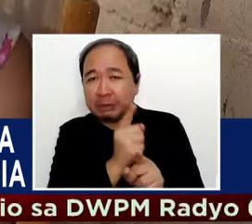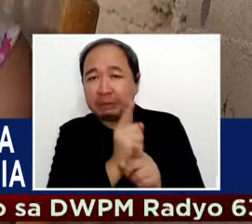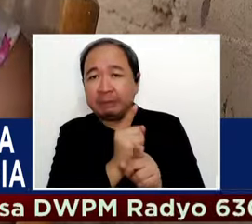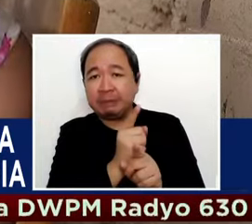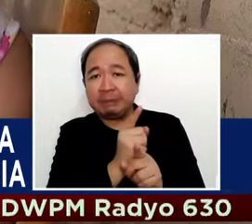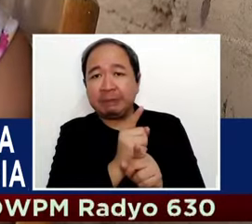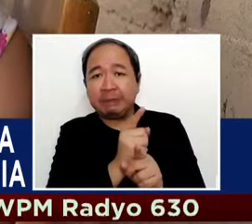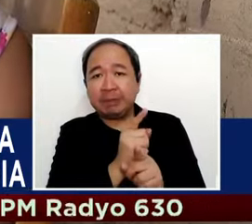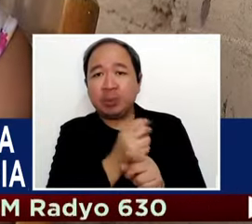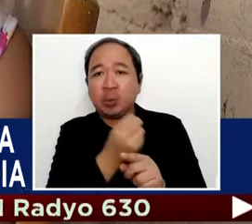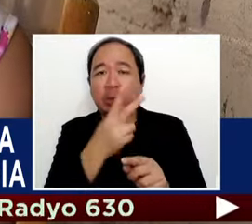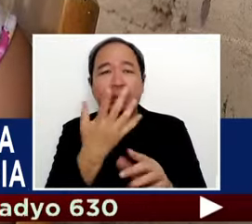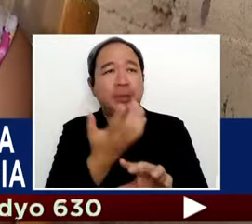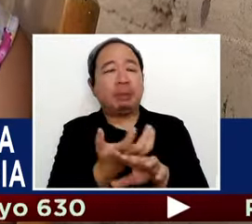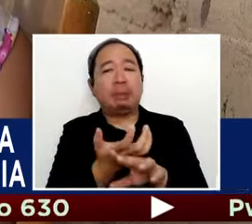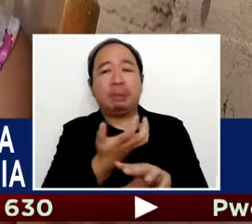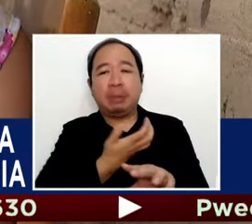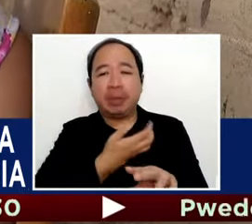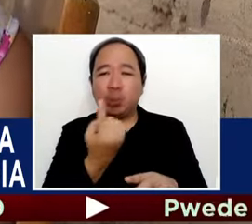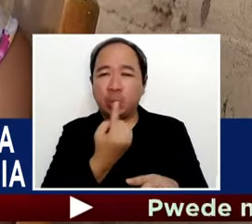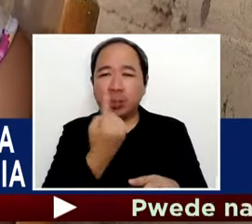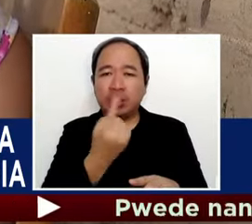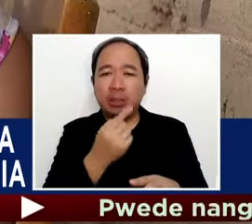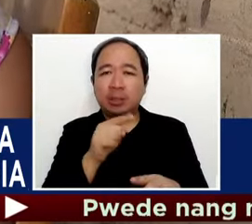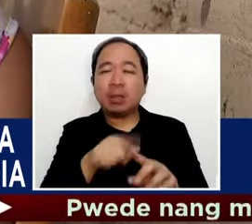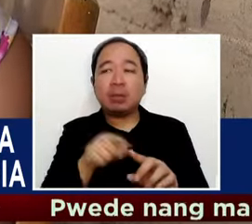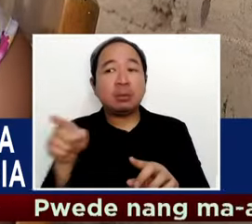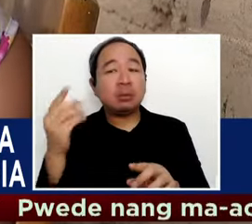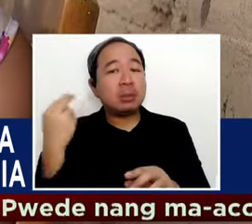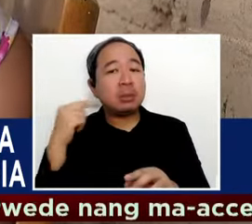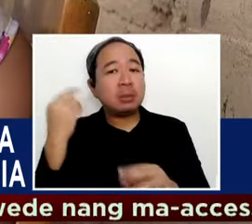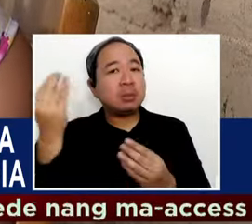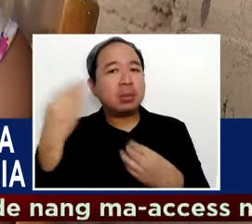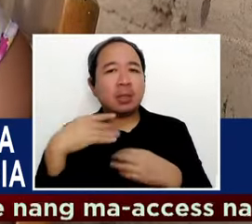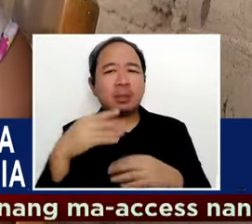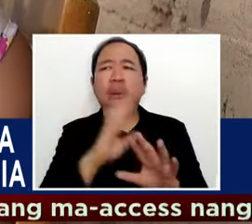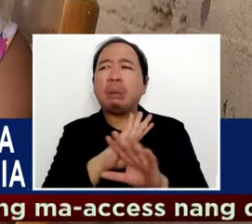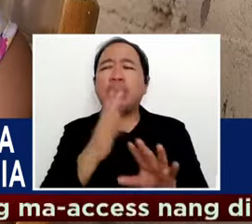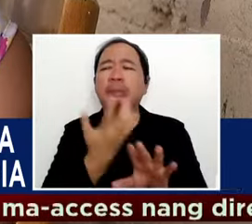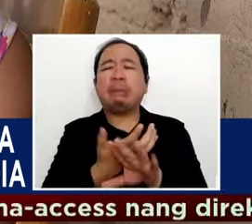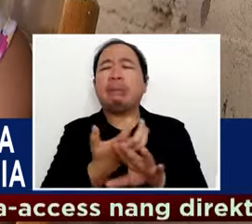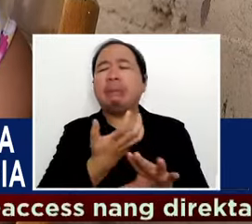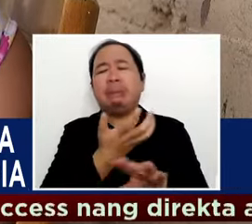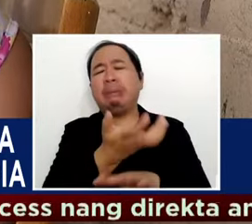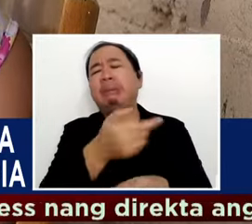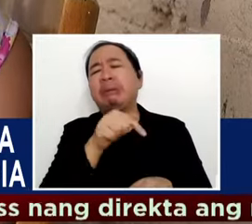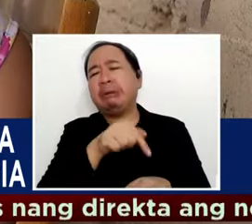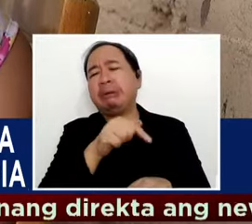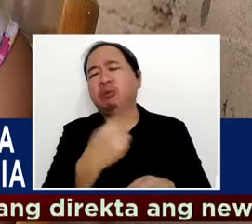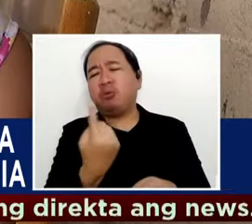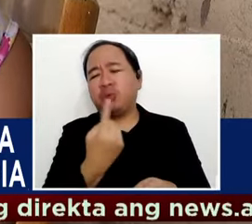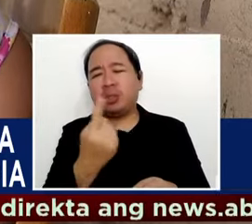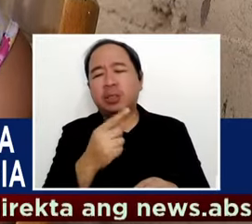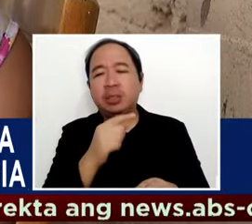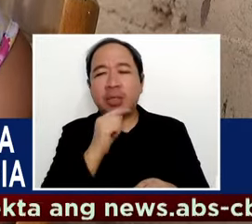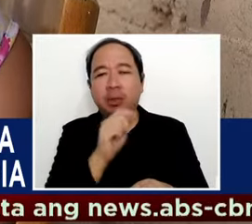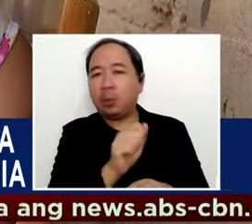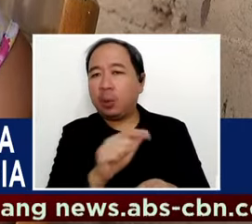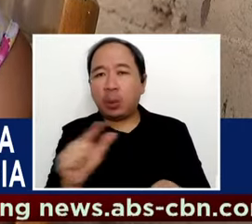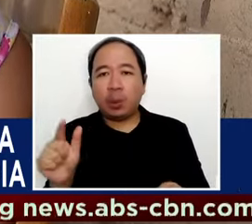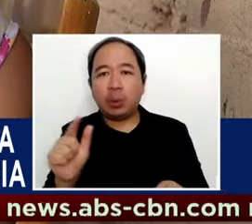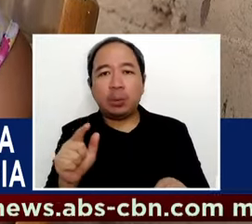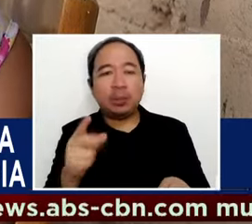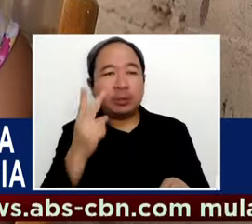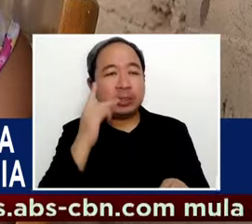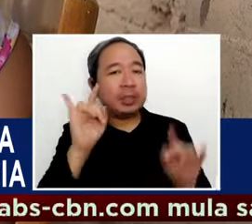tukis lang. Sabi ko ganyan. Sabi ng pamangkin ko, ay nako, huwag ka magpaluko dyan, sabi ng pamangkin ko. Hindi lahat na ina-add